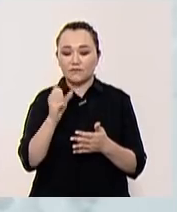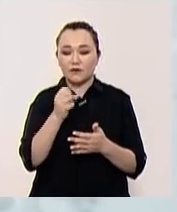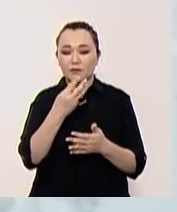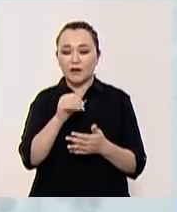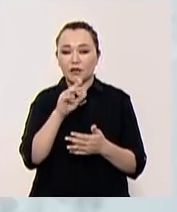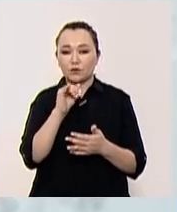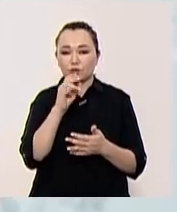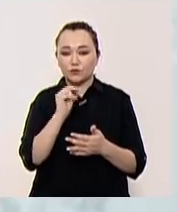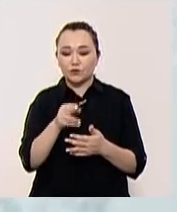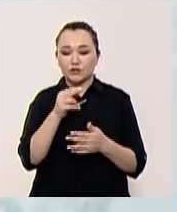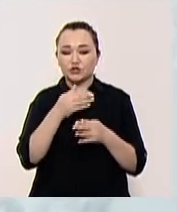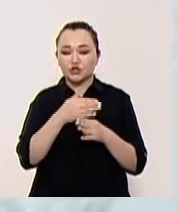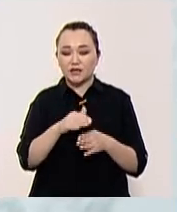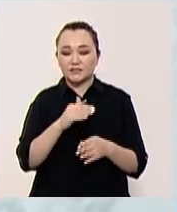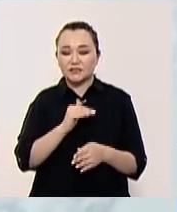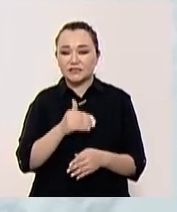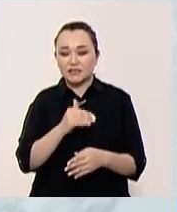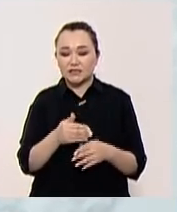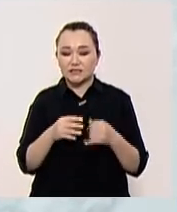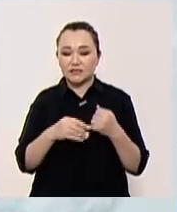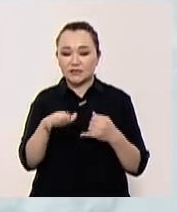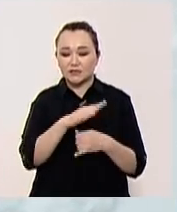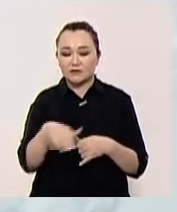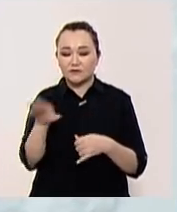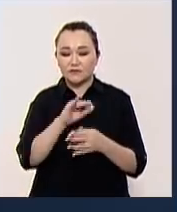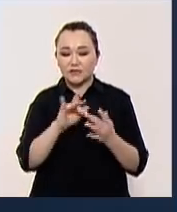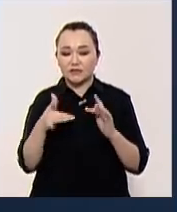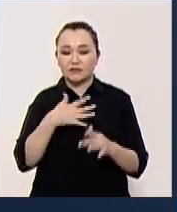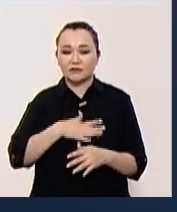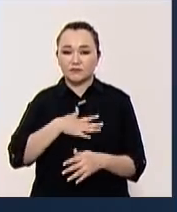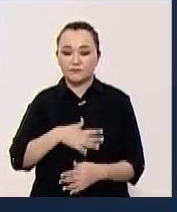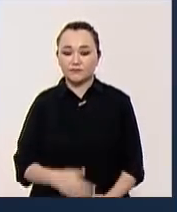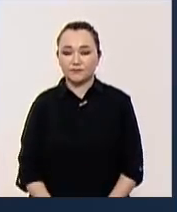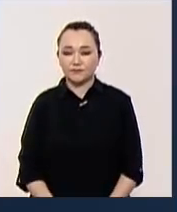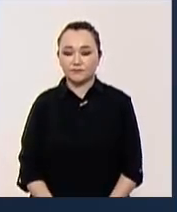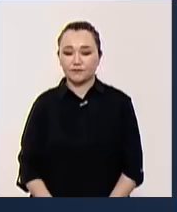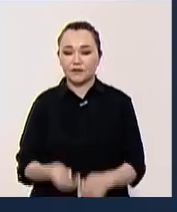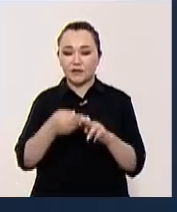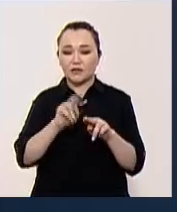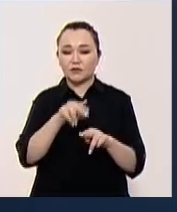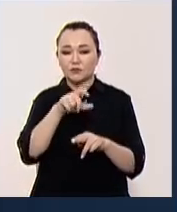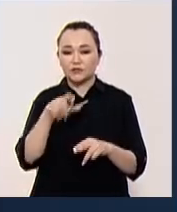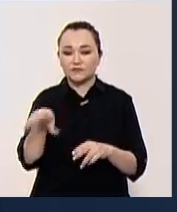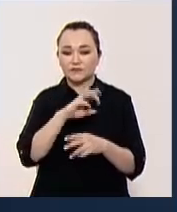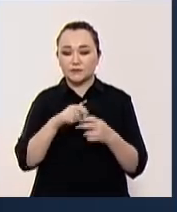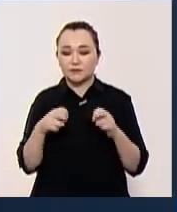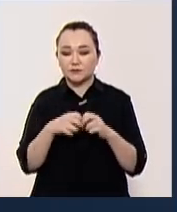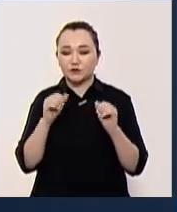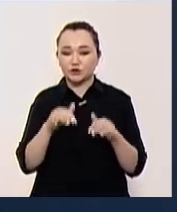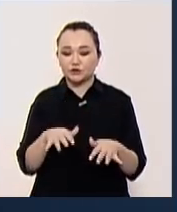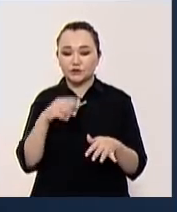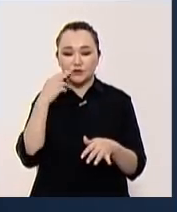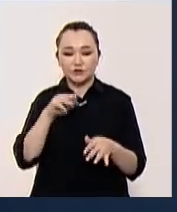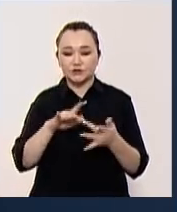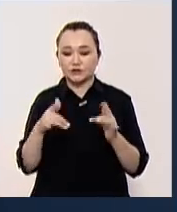Майкудук частный сектор, сондай жерлер, интернет нашар. Бұл азаматтардың мәселесін шешіп, халықты